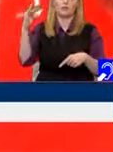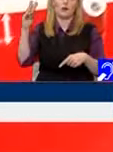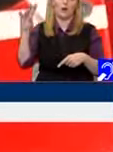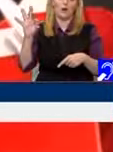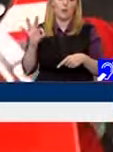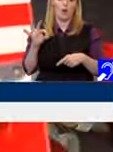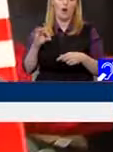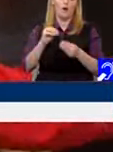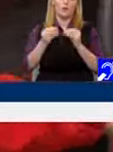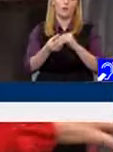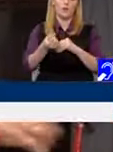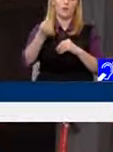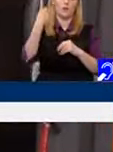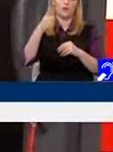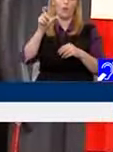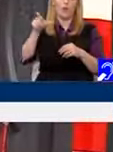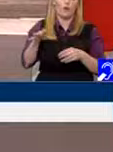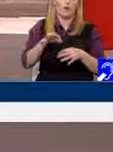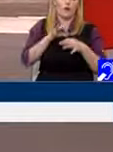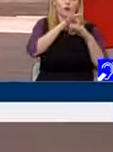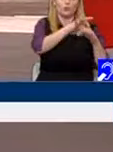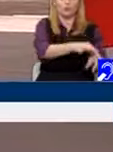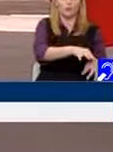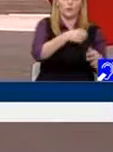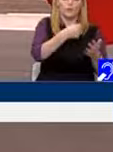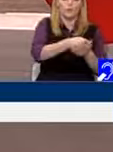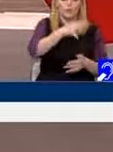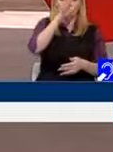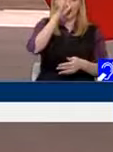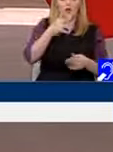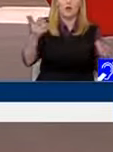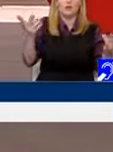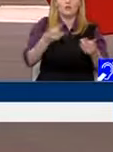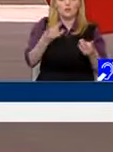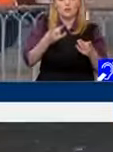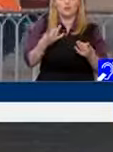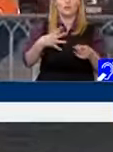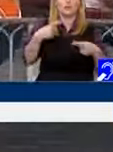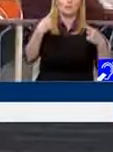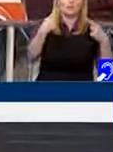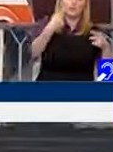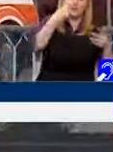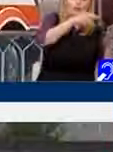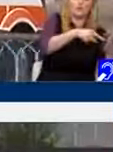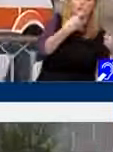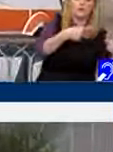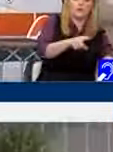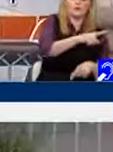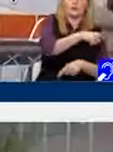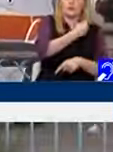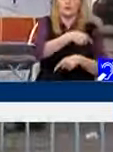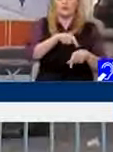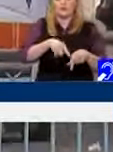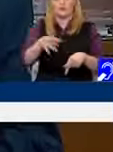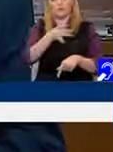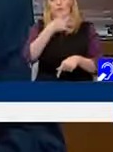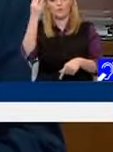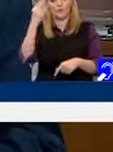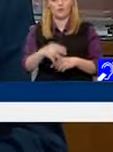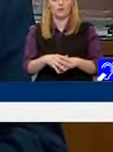problema apare atunci când pacientul adus cu elicopterul SMURT până la Chișinău trebuie să ajungă la un alt spital din capitala Republicii